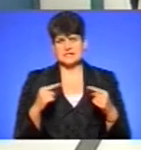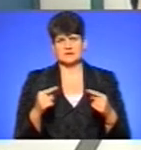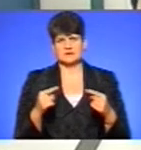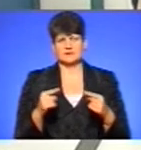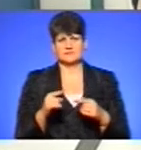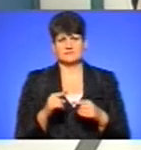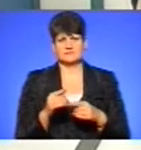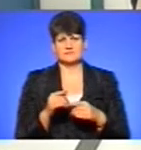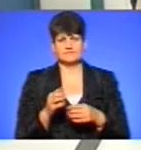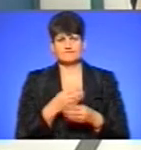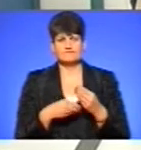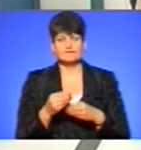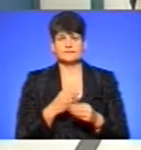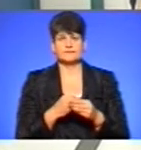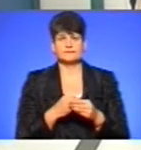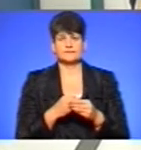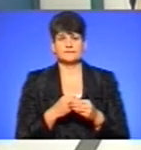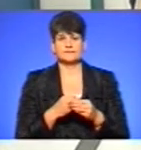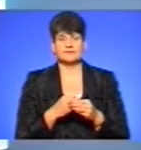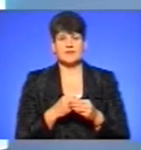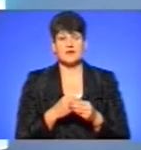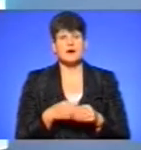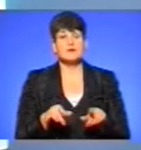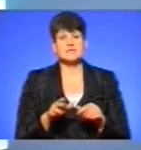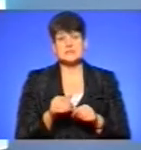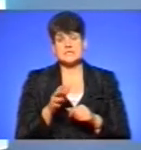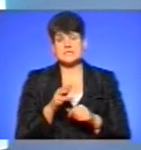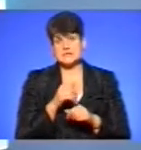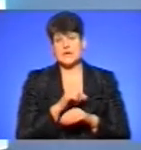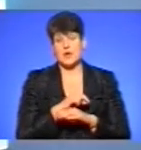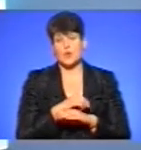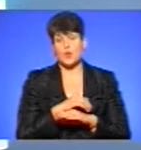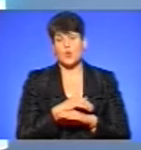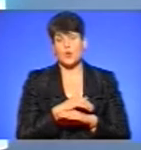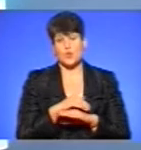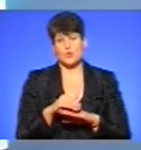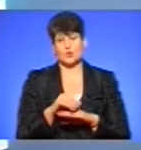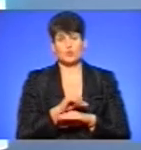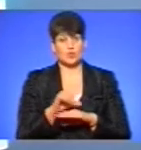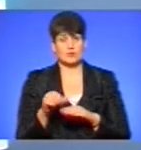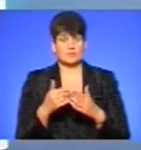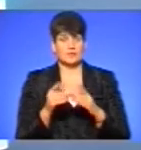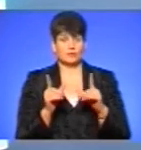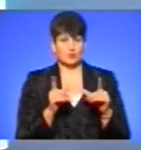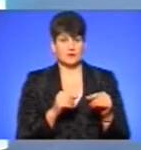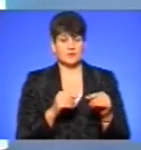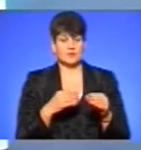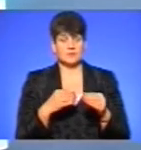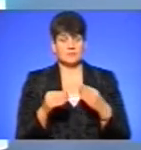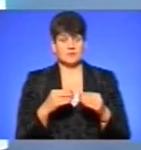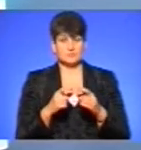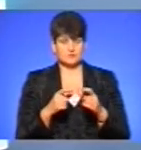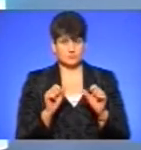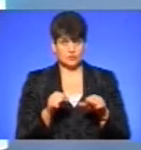маніпуляції. Водночас за кордон, для прикладу, в Білорусі, за ID-карткою поїхати не вдасться? Не вдасться.